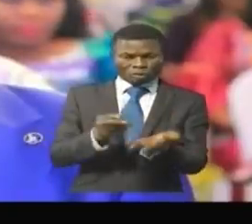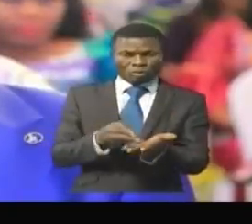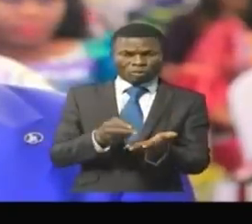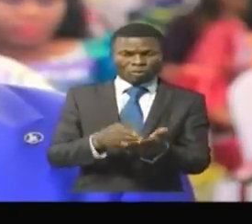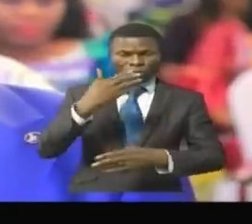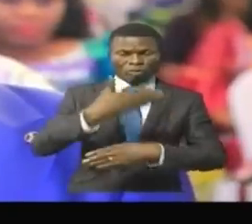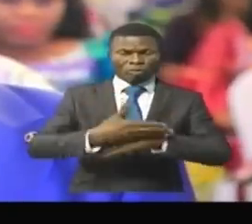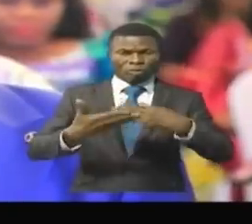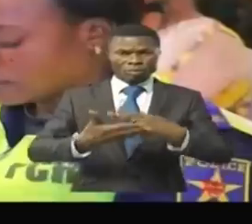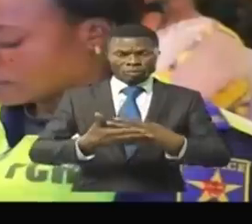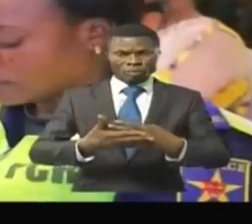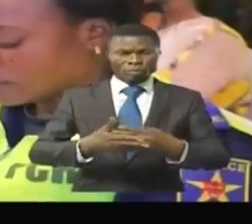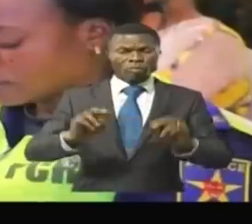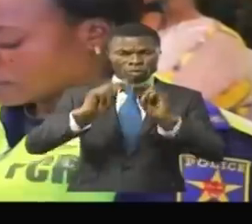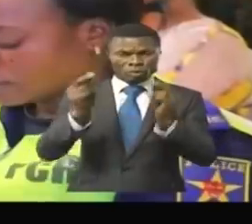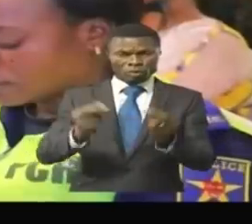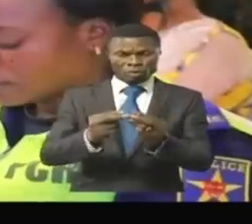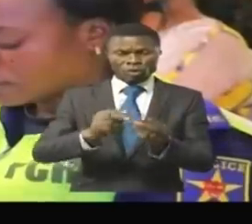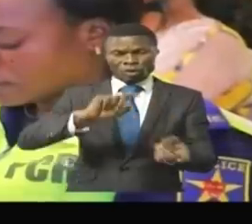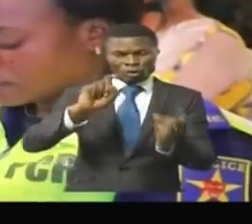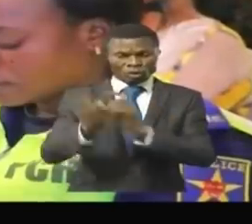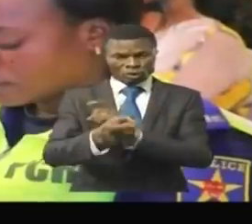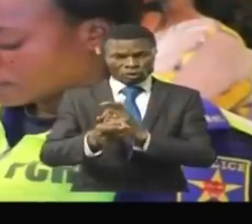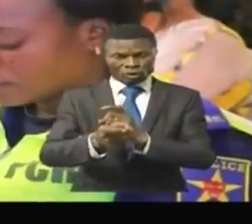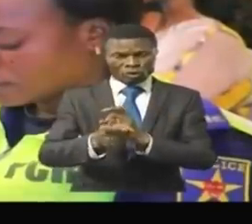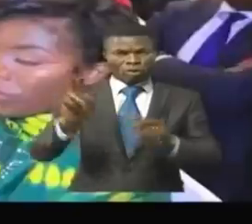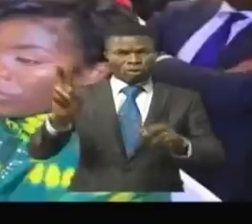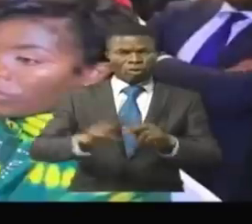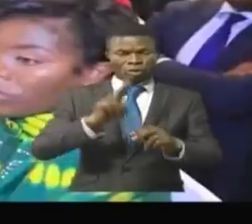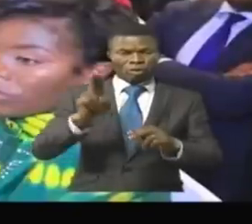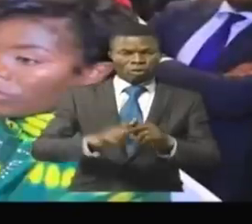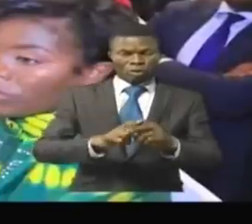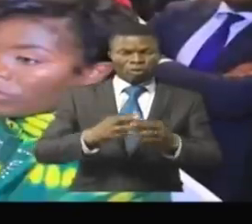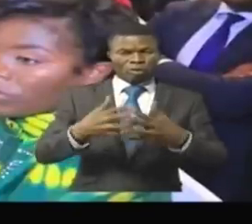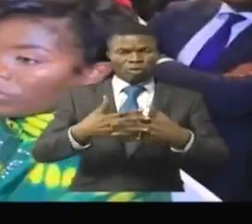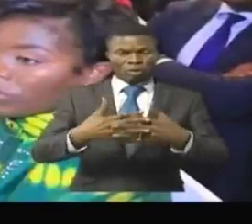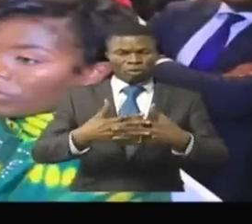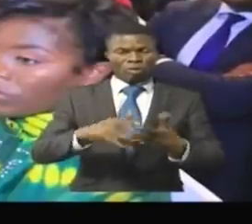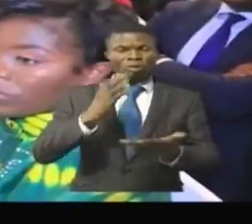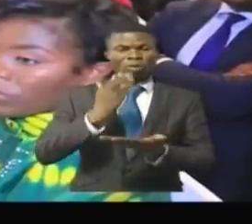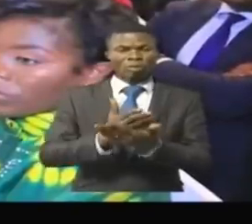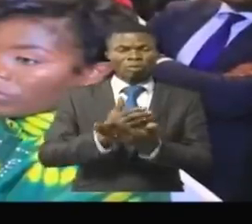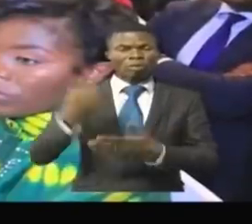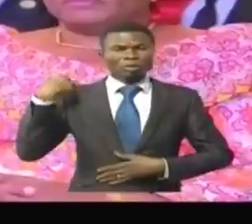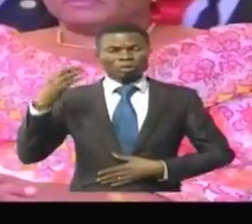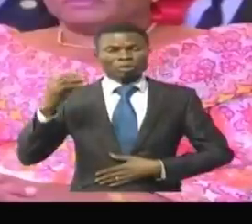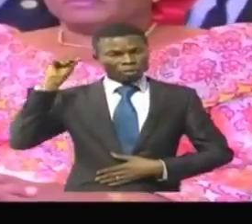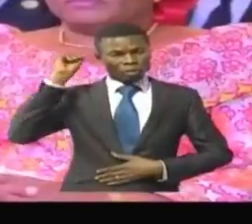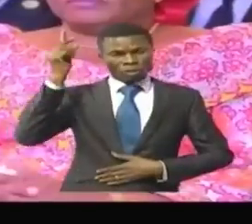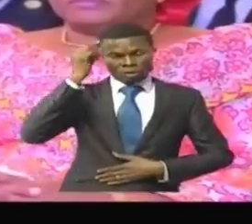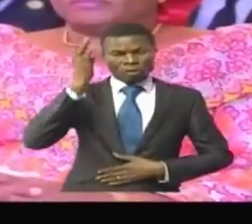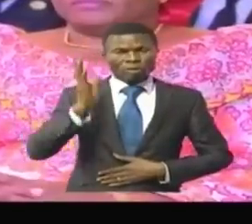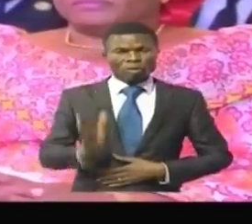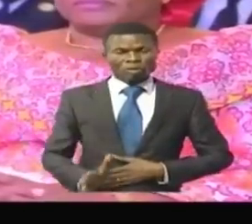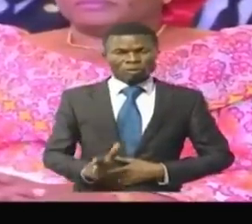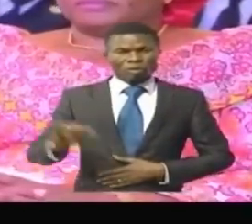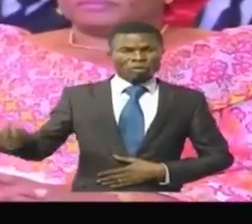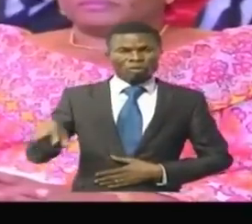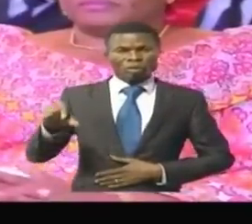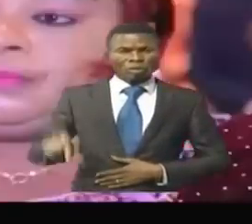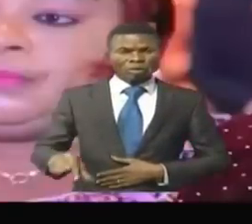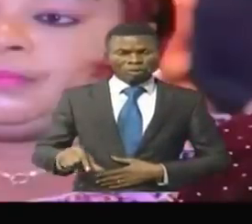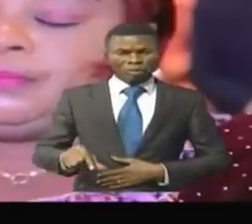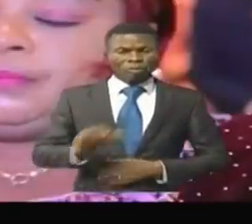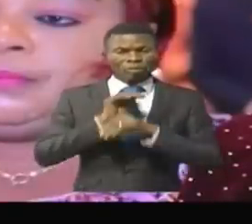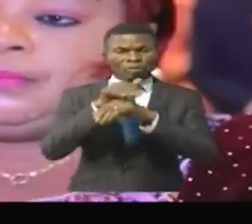L'implantation de Pluriel vient révolutionner les pratiques dans le partenariat privé-public. Le gouverneur Jacques Kiabula Katwe